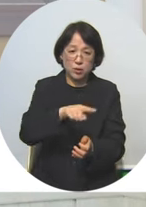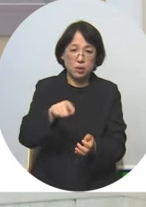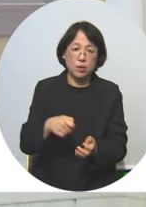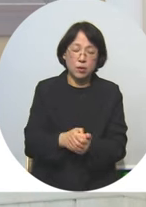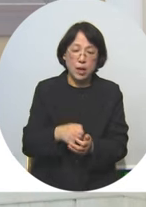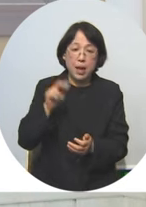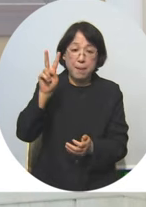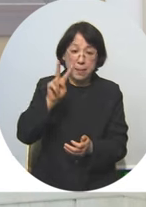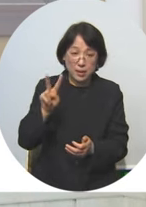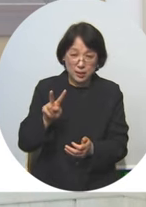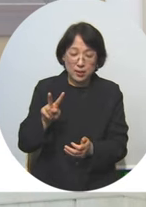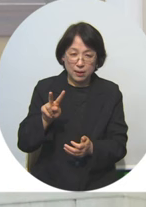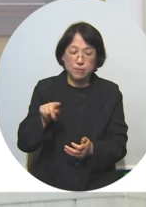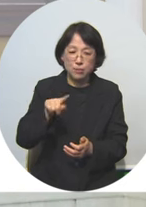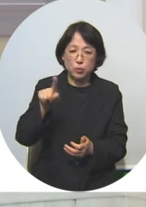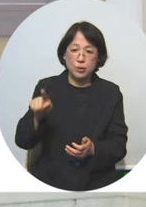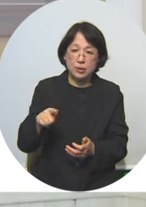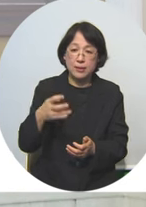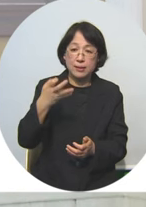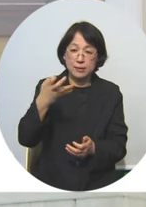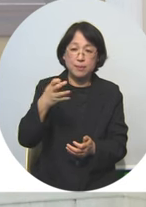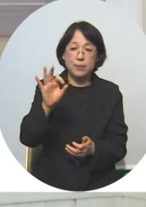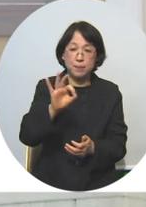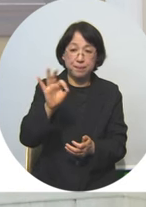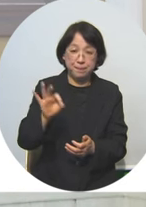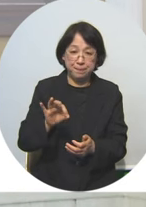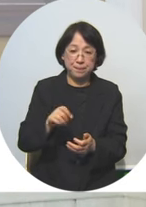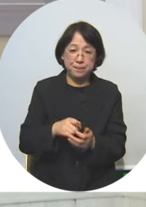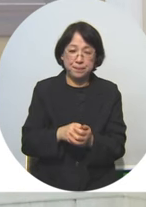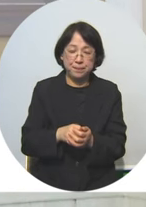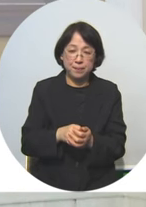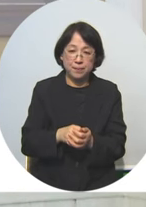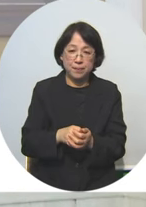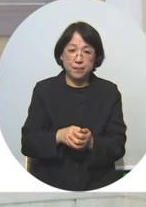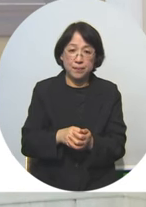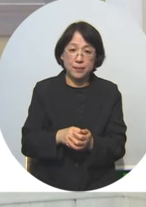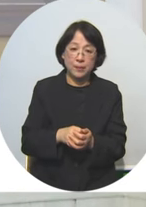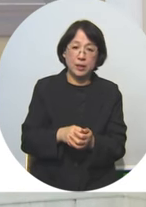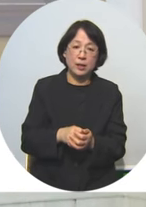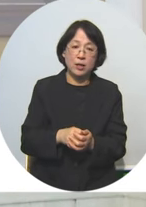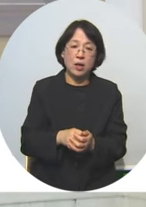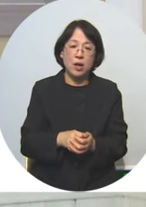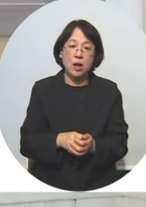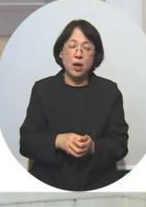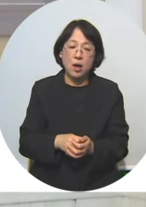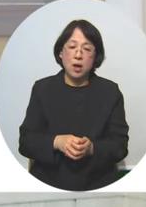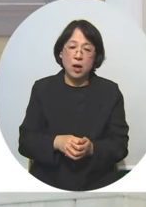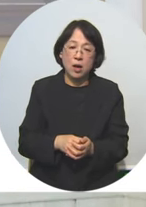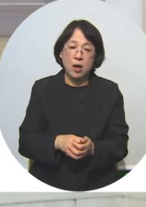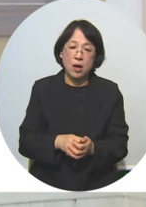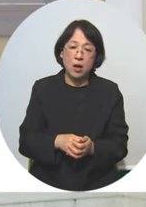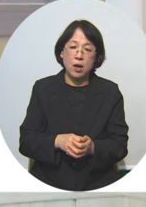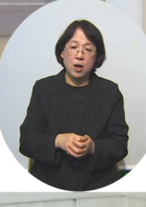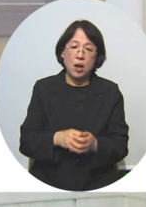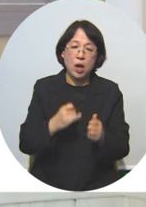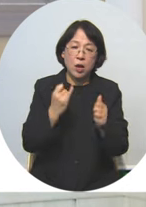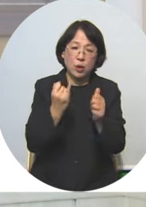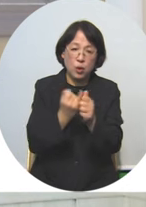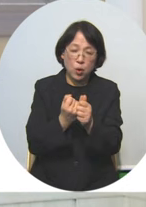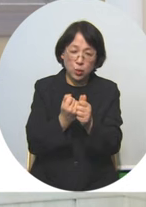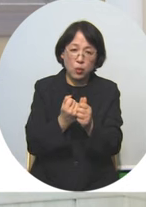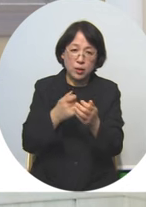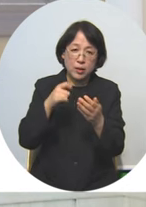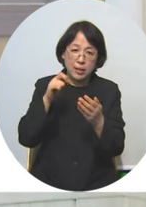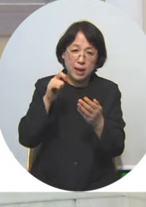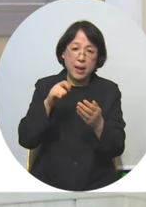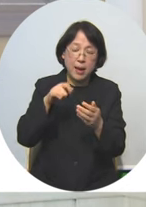베트남 분들이 약 14% 정도 지금 국적이 취득되어졌는데요. 결혼 비자가 많기 때문에